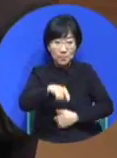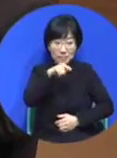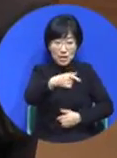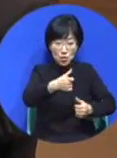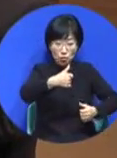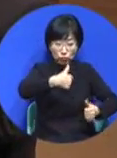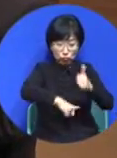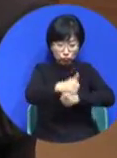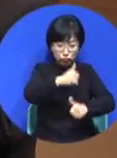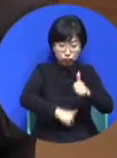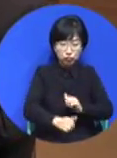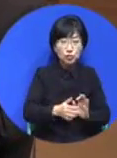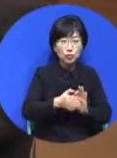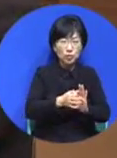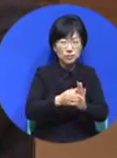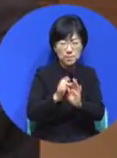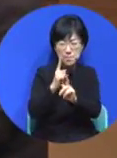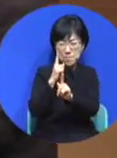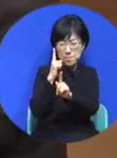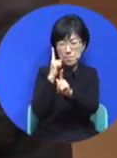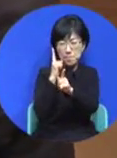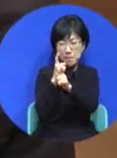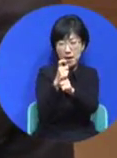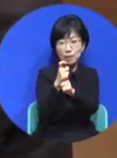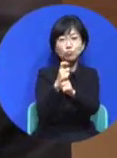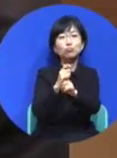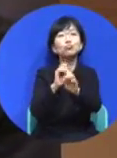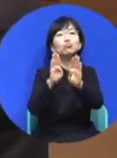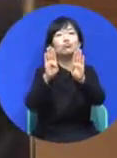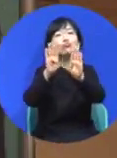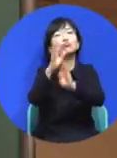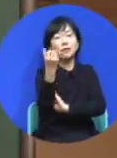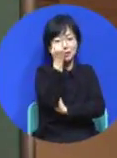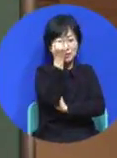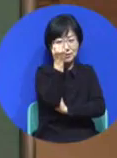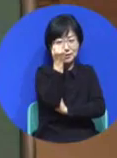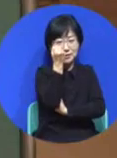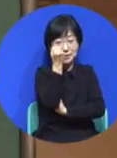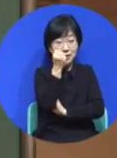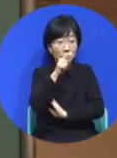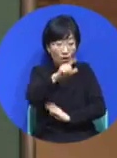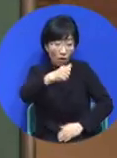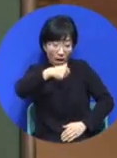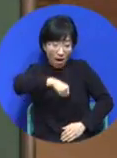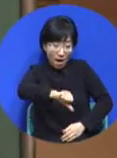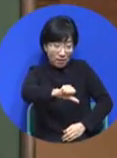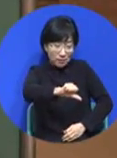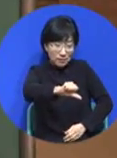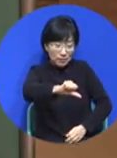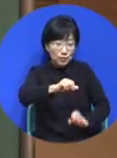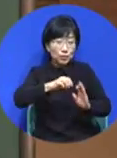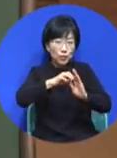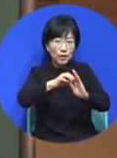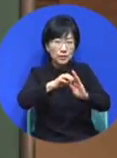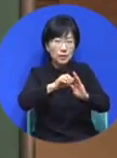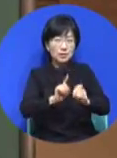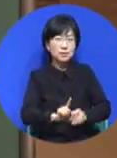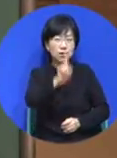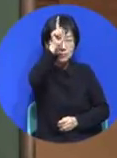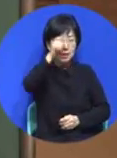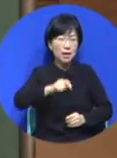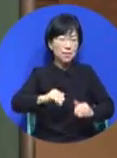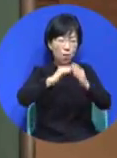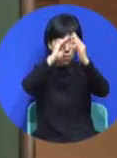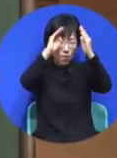얻으리라. Your descendants will take possession of the cities of their enemies. 네 씨로 말미암아 천하 만민이 복을 받을